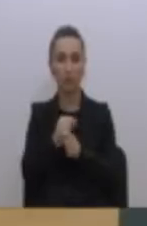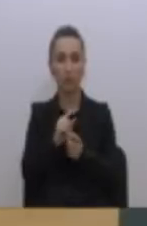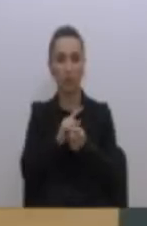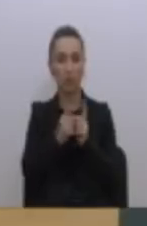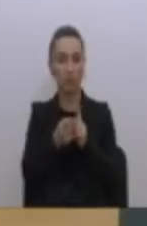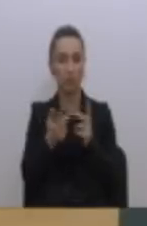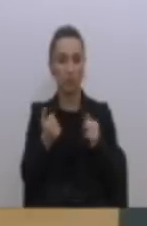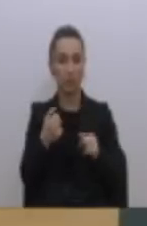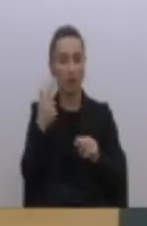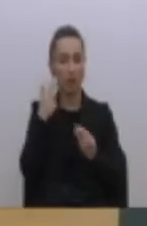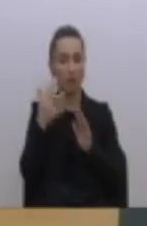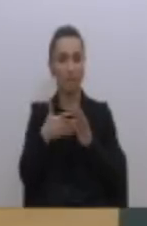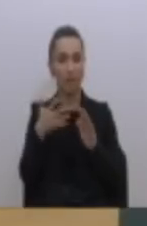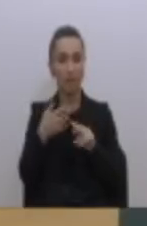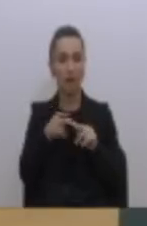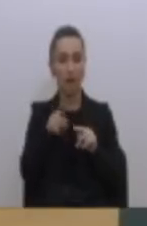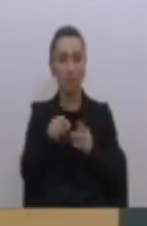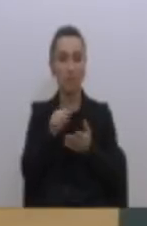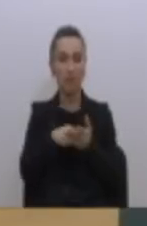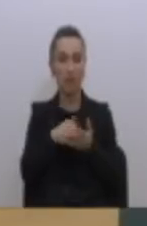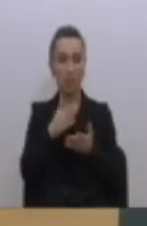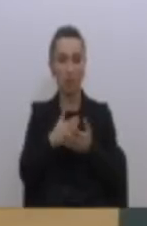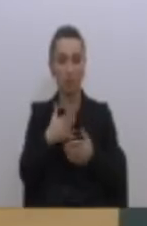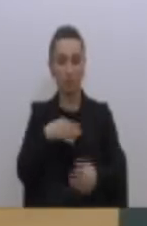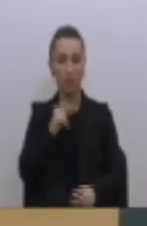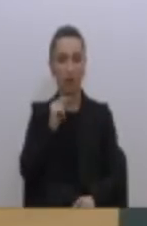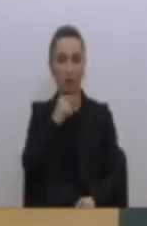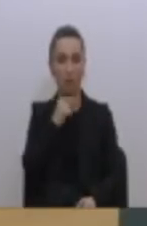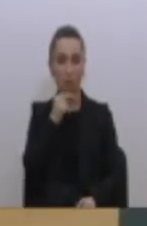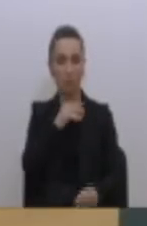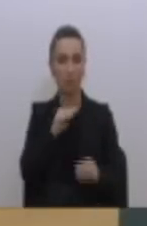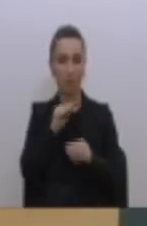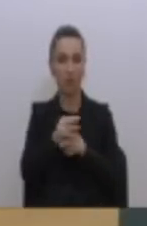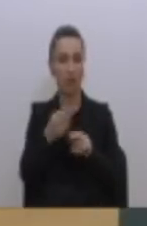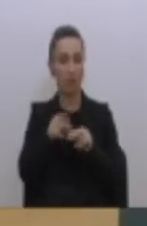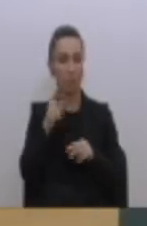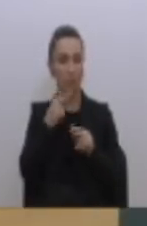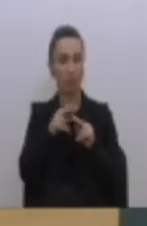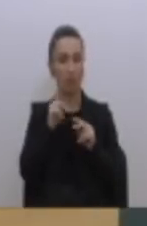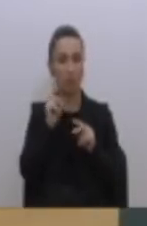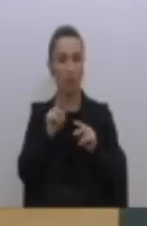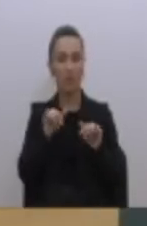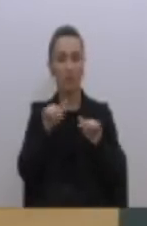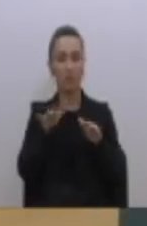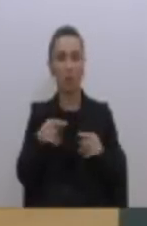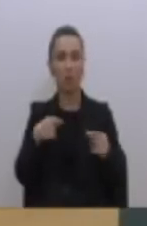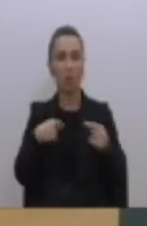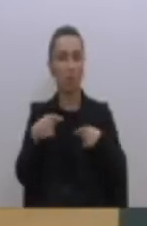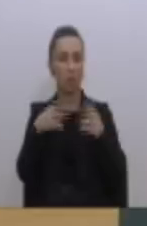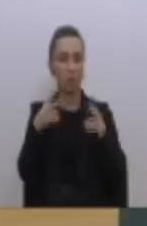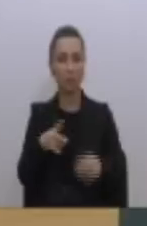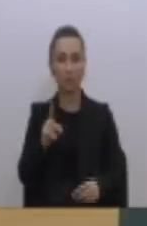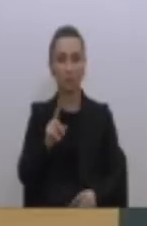და გვესმის, რომ ამის გამო გვაქვს ჩვენს ეკონომიკური ზრდა. არა იმიტომ, რომ სადღაც უბედურება